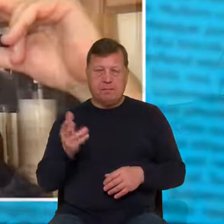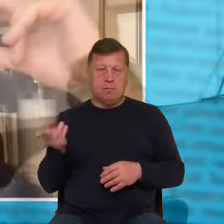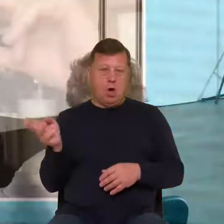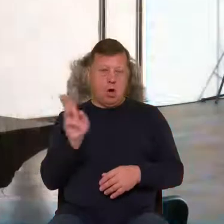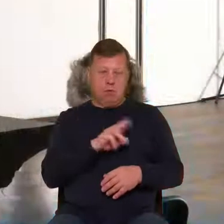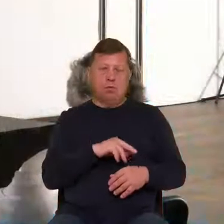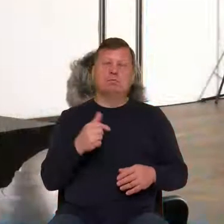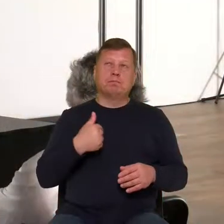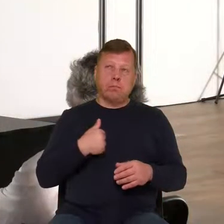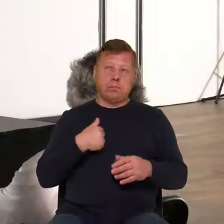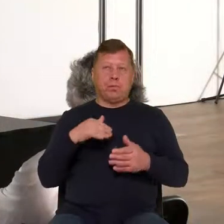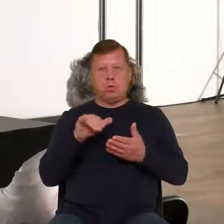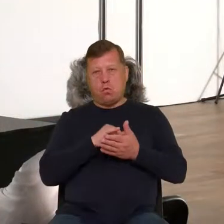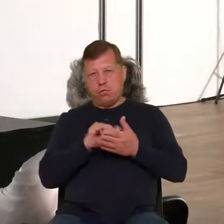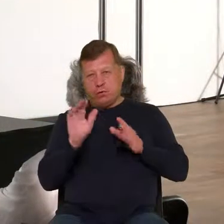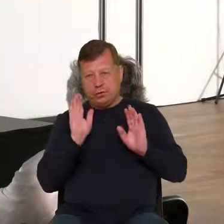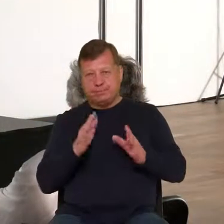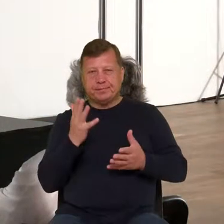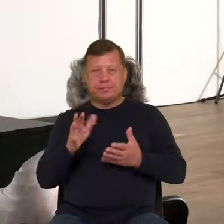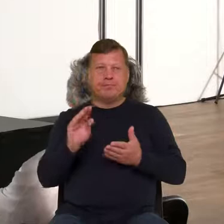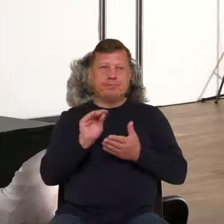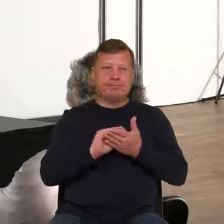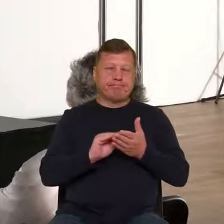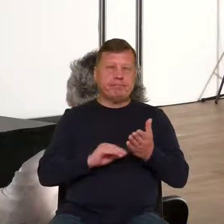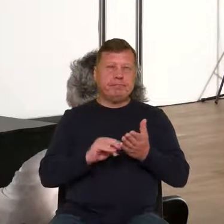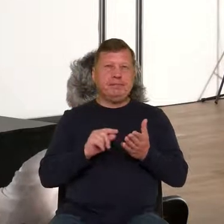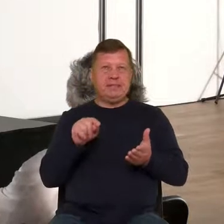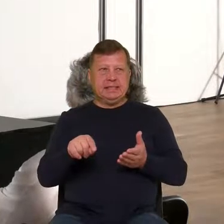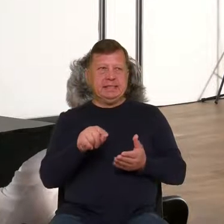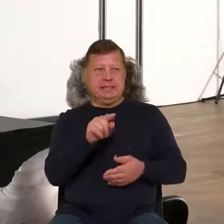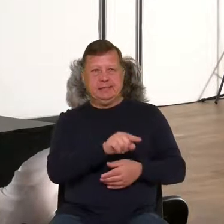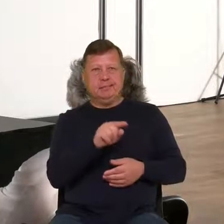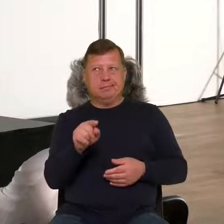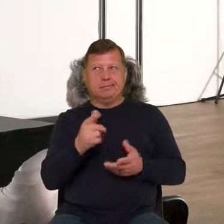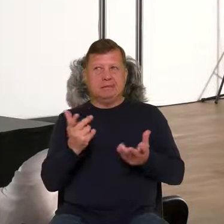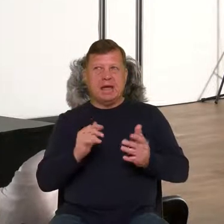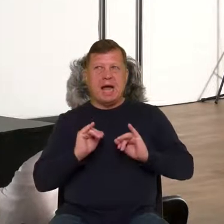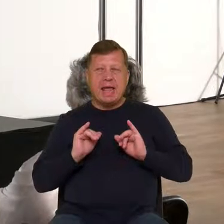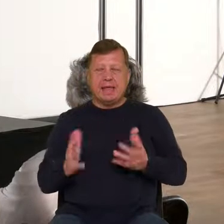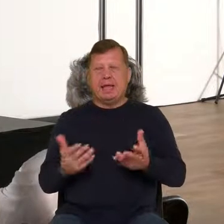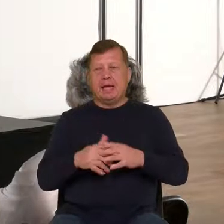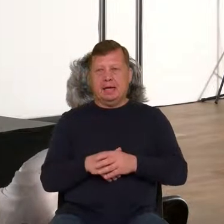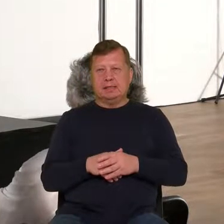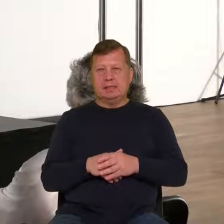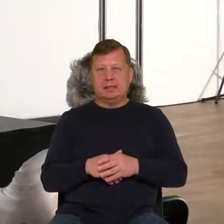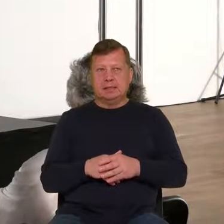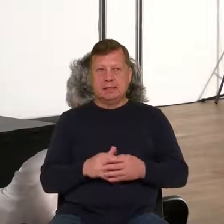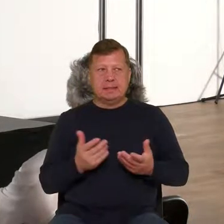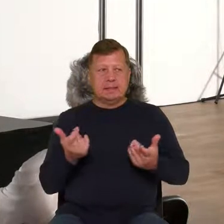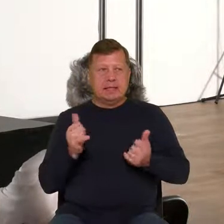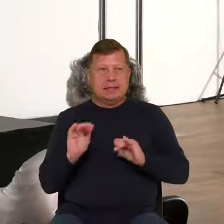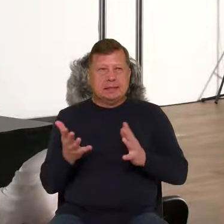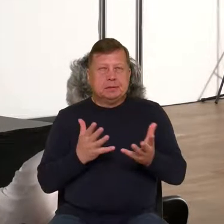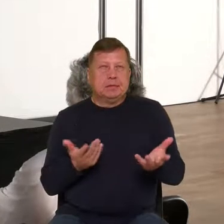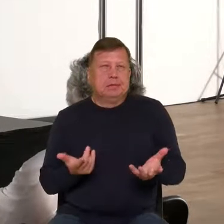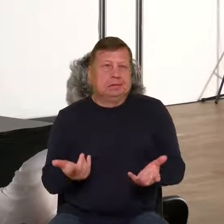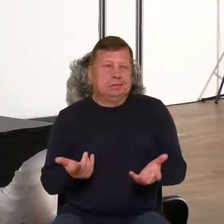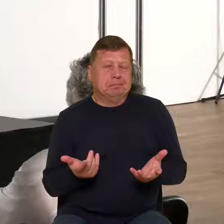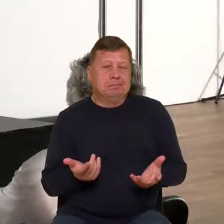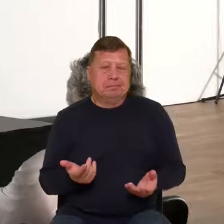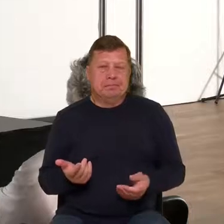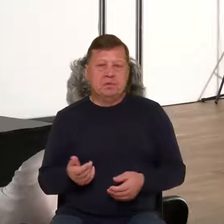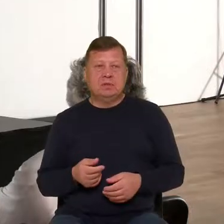tym napisać. Ale zadałem sobie pytanie, jak, w jaki sposób. Stało się to niemalże obsesją.